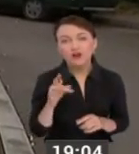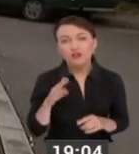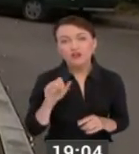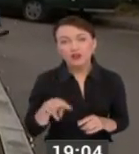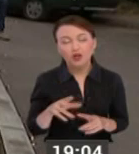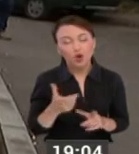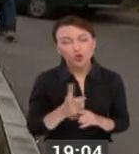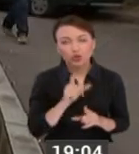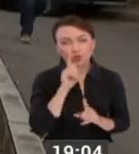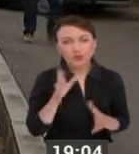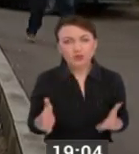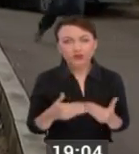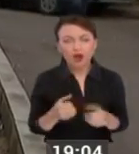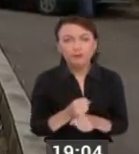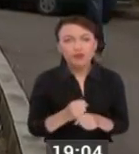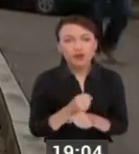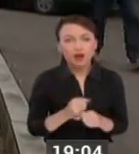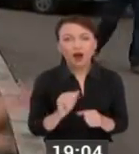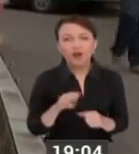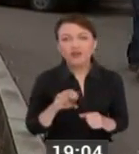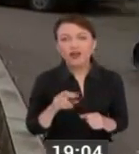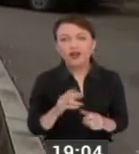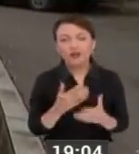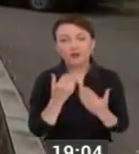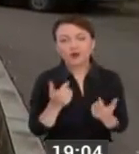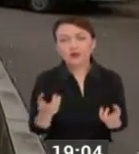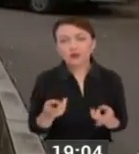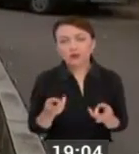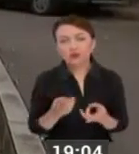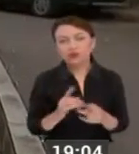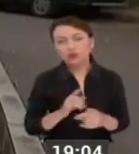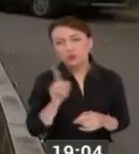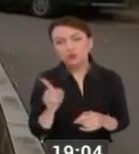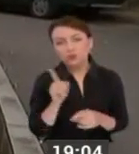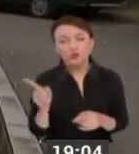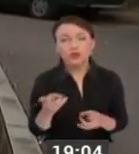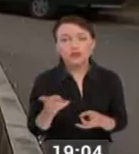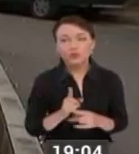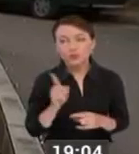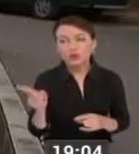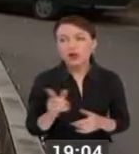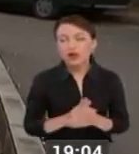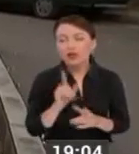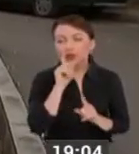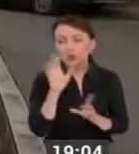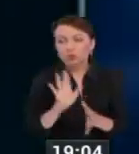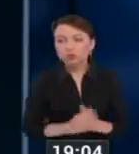очень неудобно. Тут вот ни аптек, ни ателье, ничего. Все вот надо в сторону Белорусской туда. Так что неудобство.